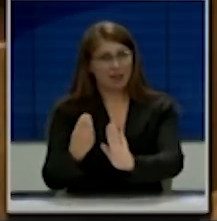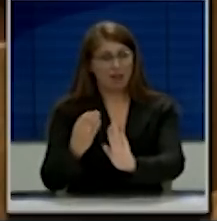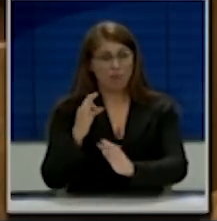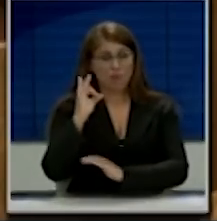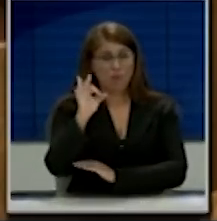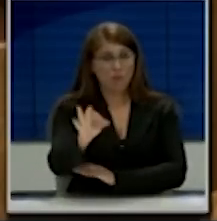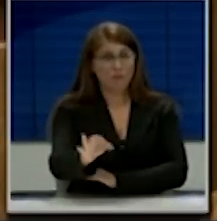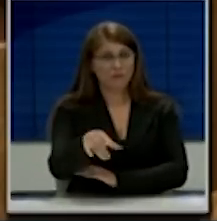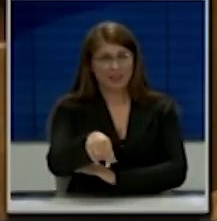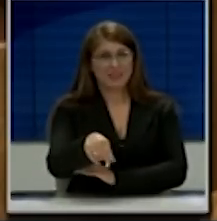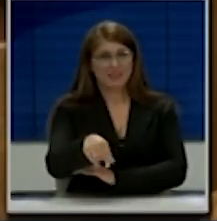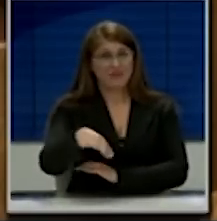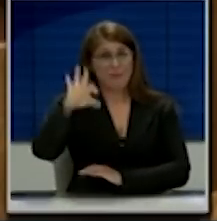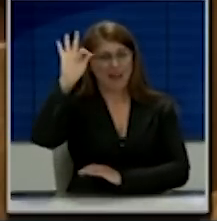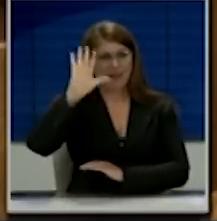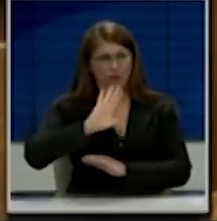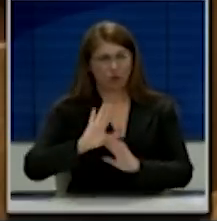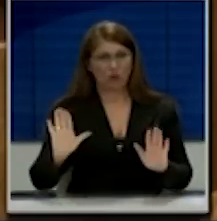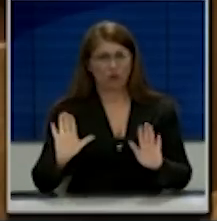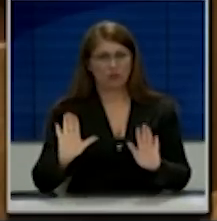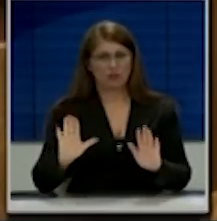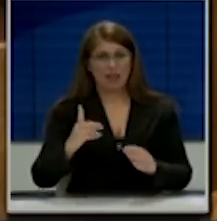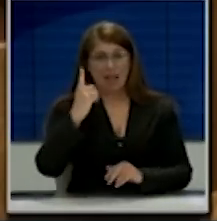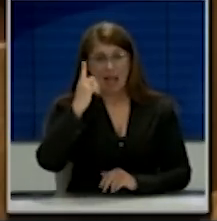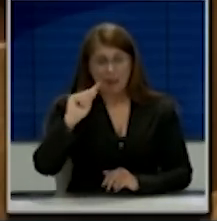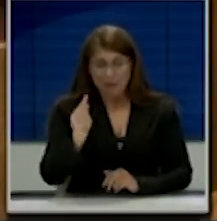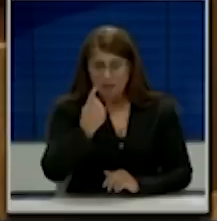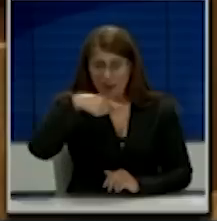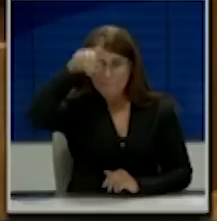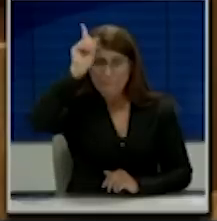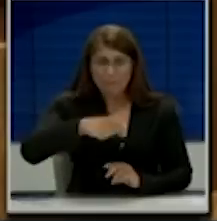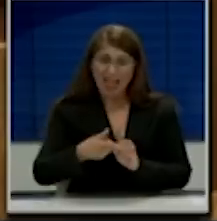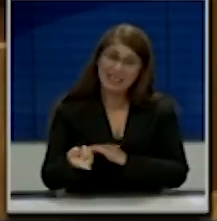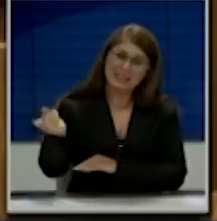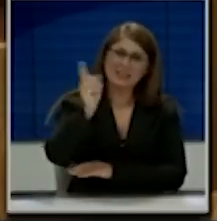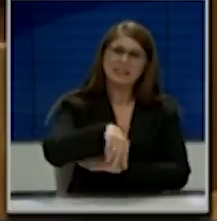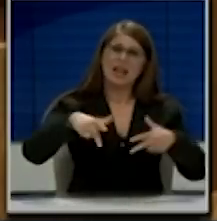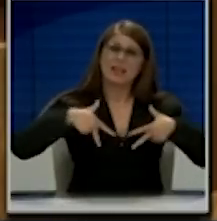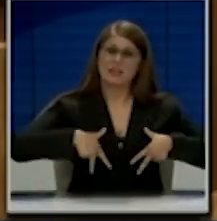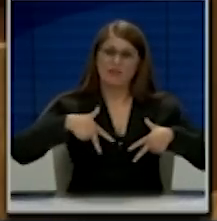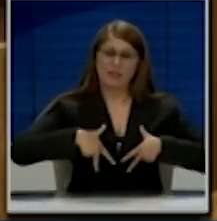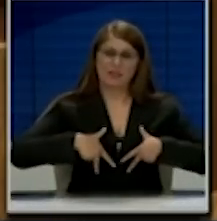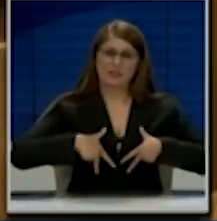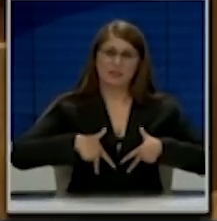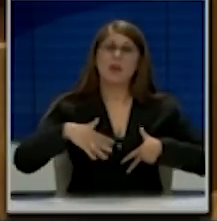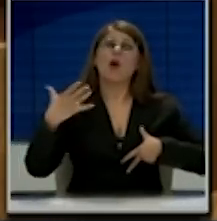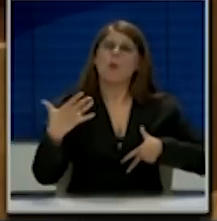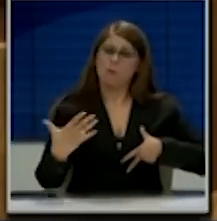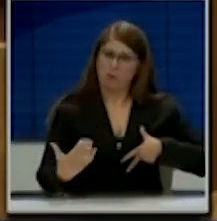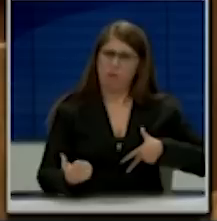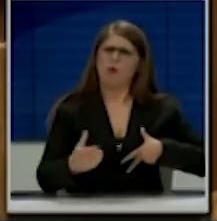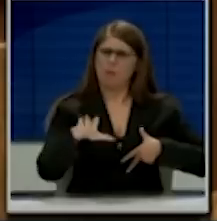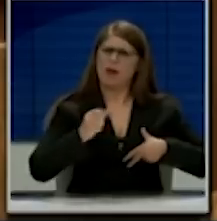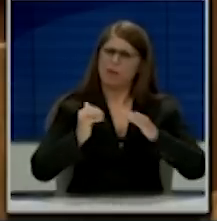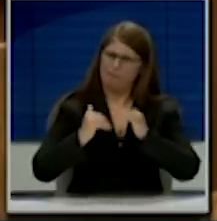βρεθεί σε τέτοιες περιπτώσεις, από τη μια μέρα στην άλλη μάλιστα, κυβερνήσεις που έχουν πάρει